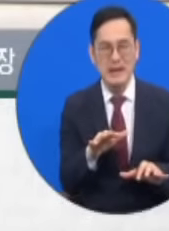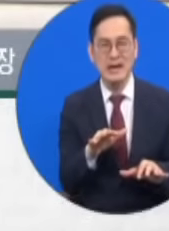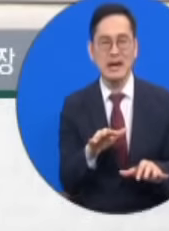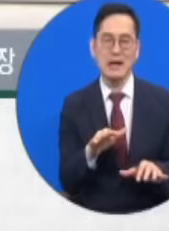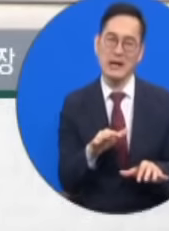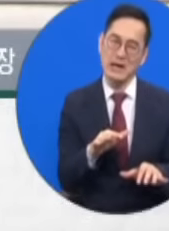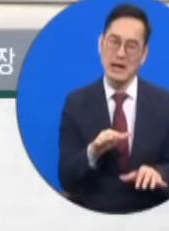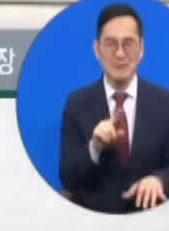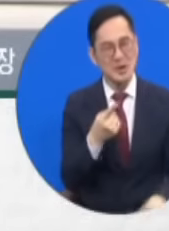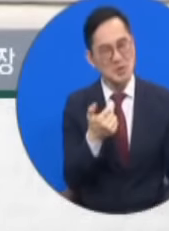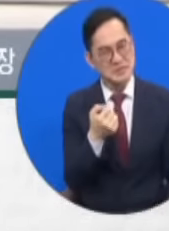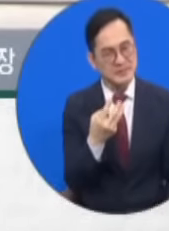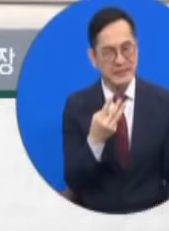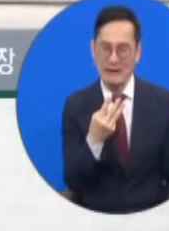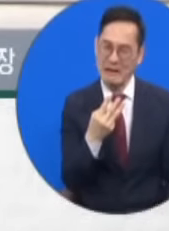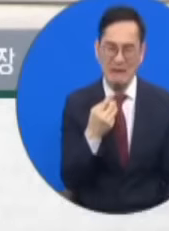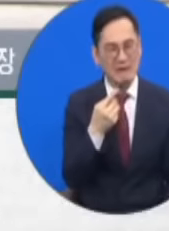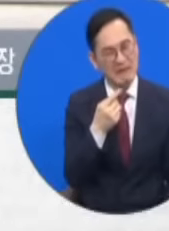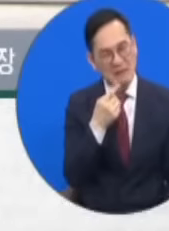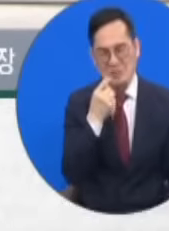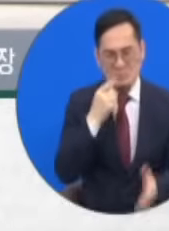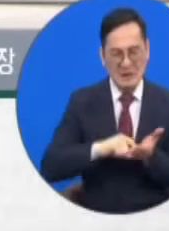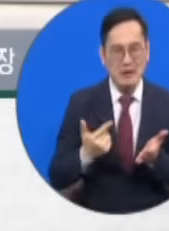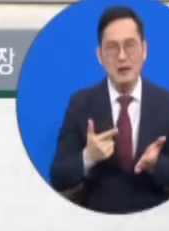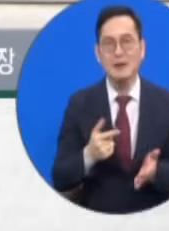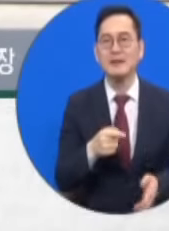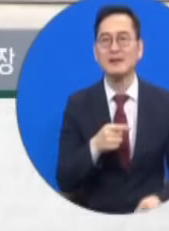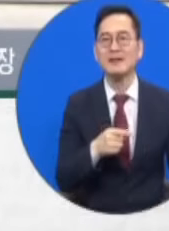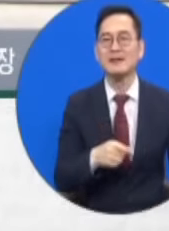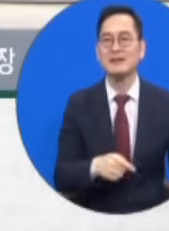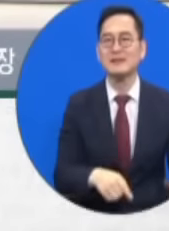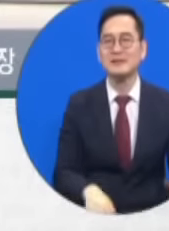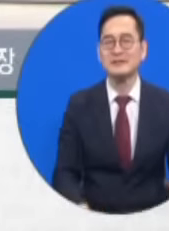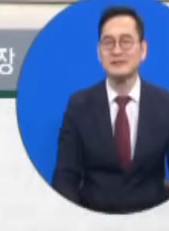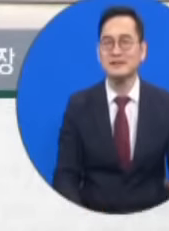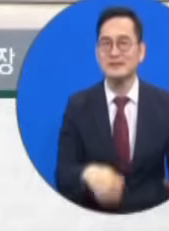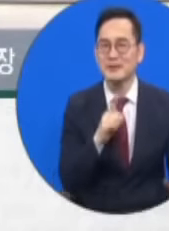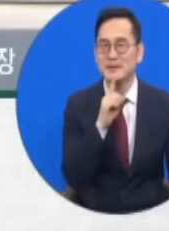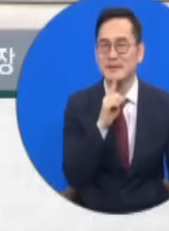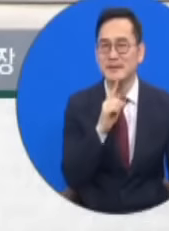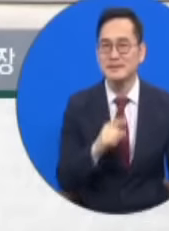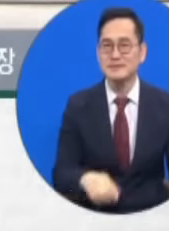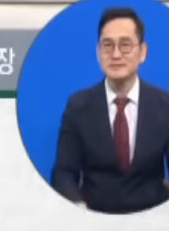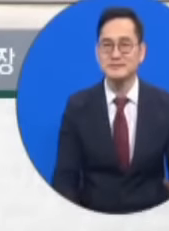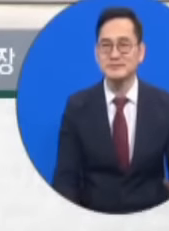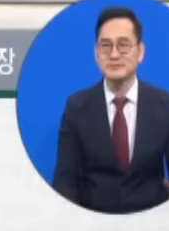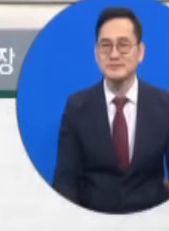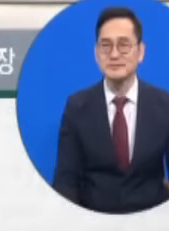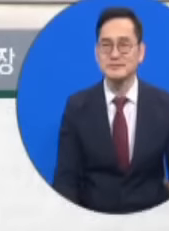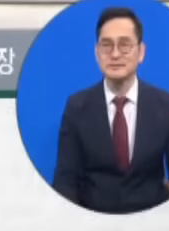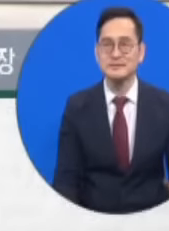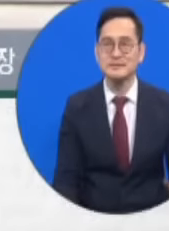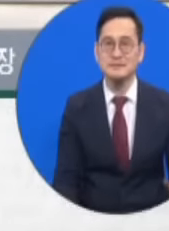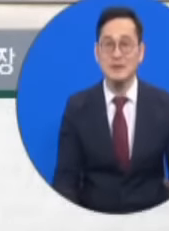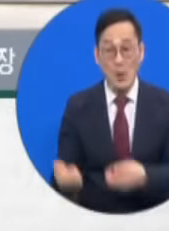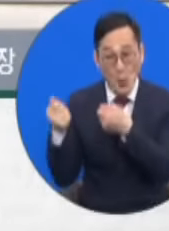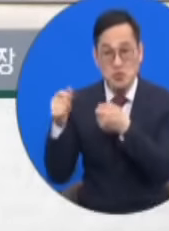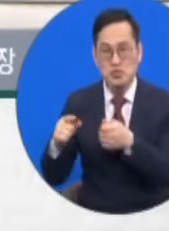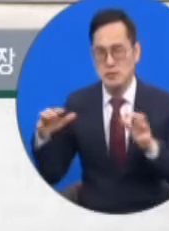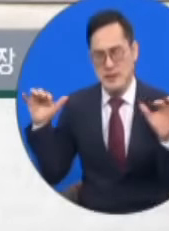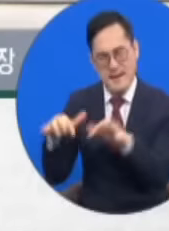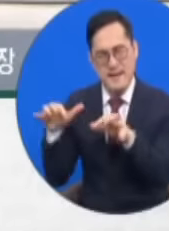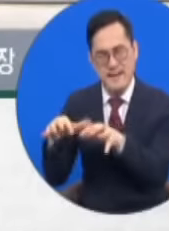그렇지는 않습니다. 아, 분위기는 바뀌었다. 그렇습니다. 경합지가 늘고 있는 건 분명하고요. 예. 보수 지지도 분명히 결집하고